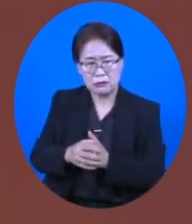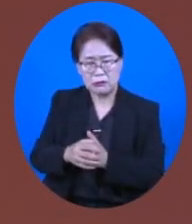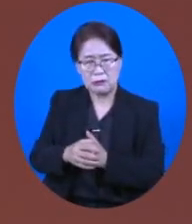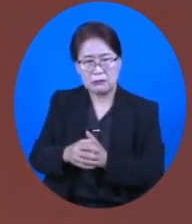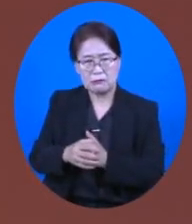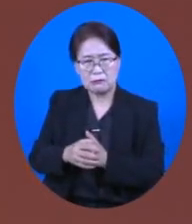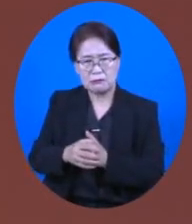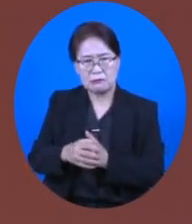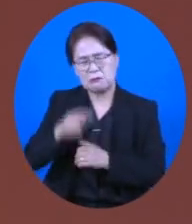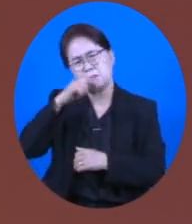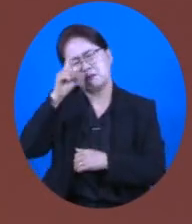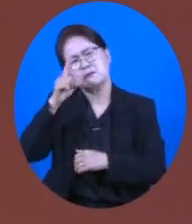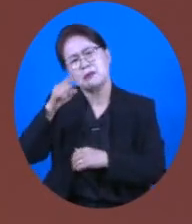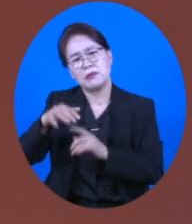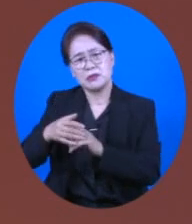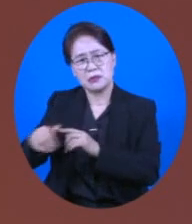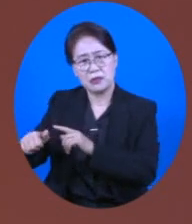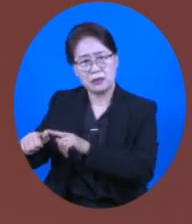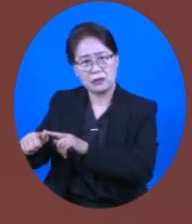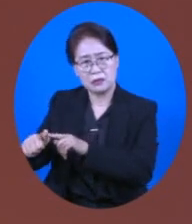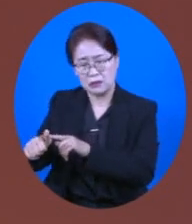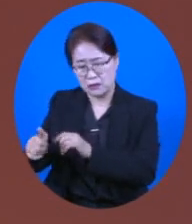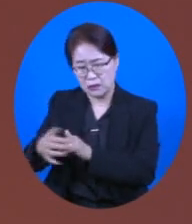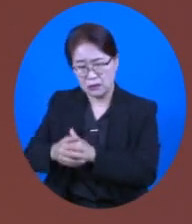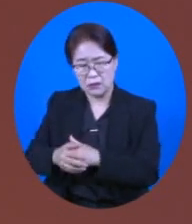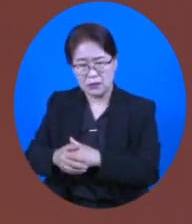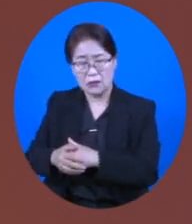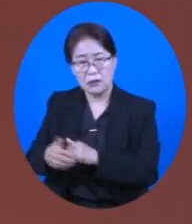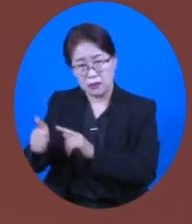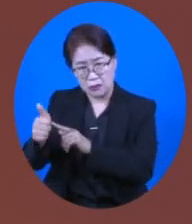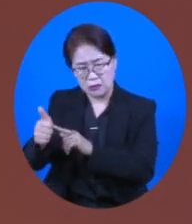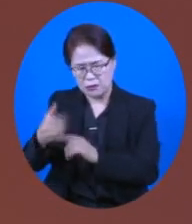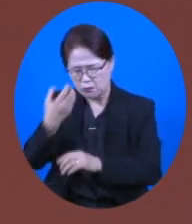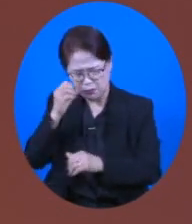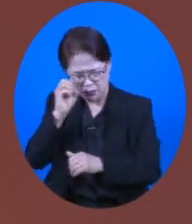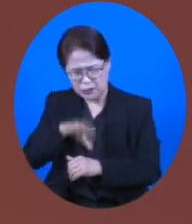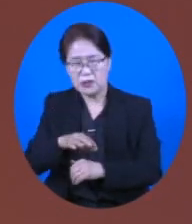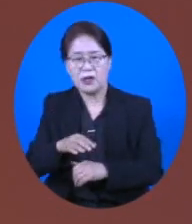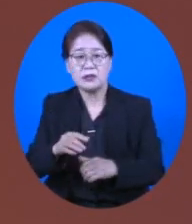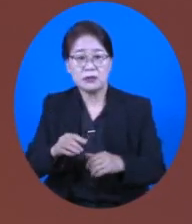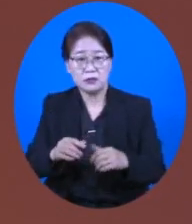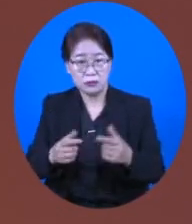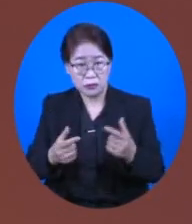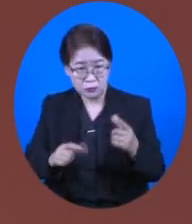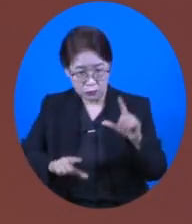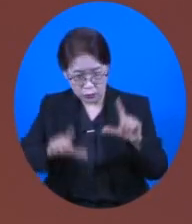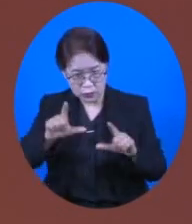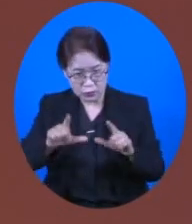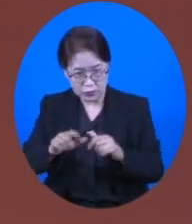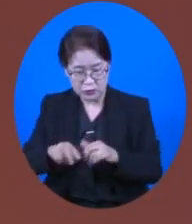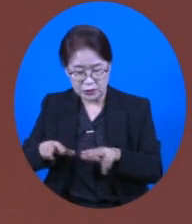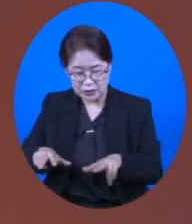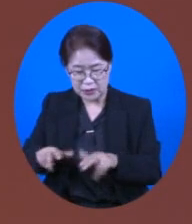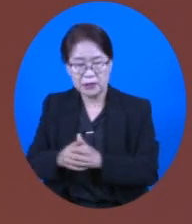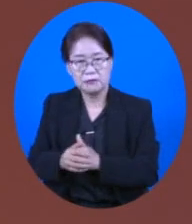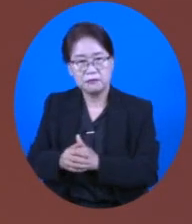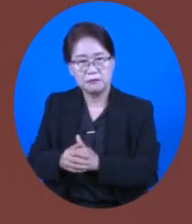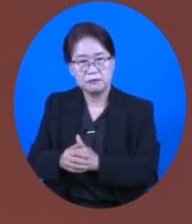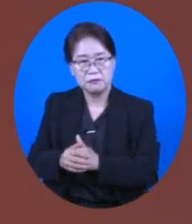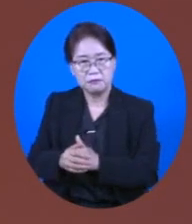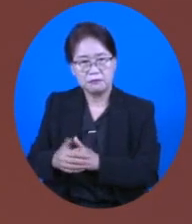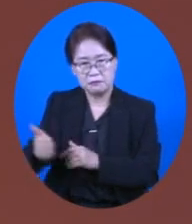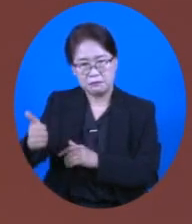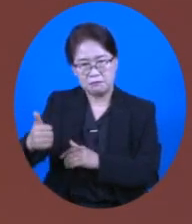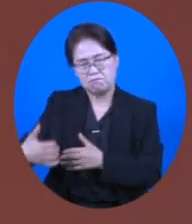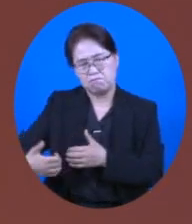자리에서 어때요? 여호수아를 멸시하듯이 그렇게 지금 여호수아를